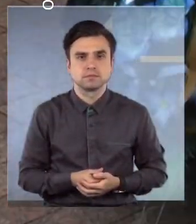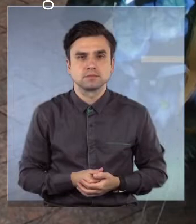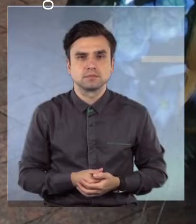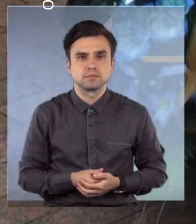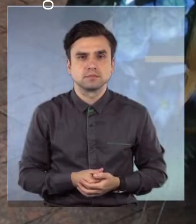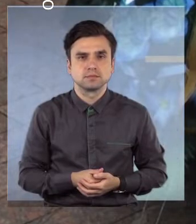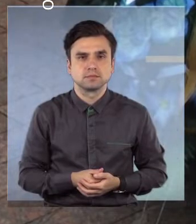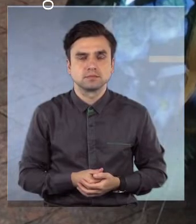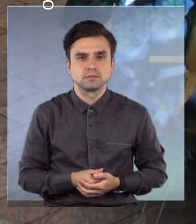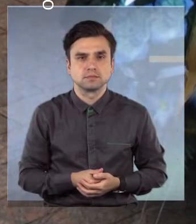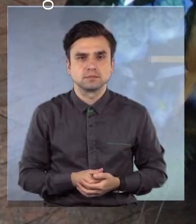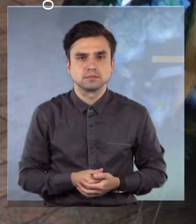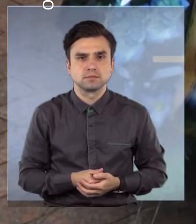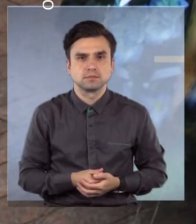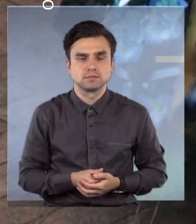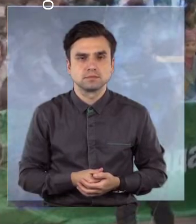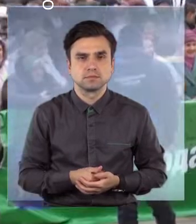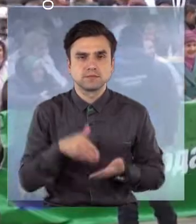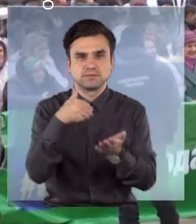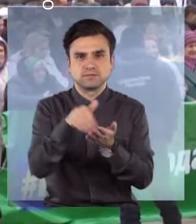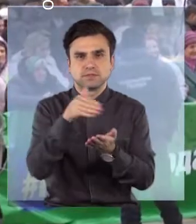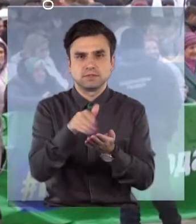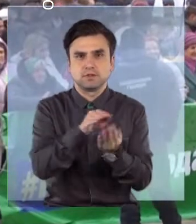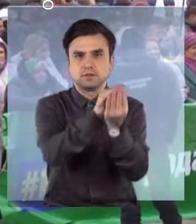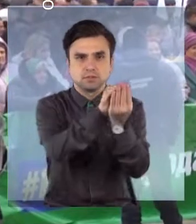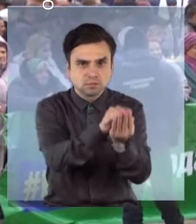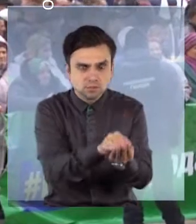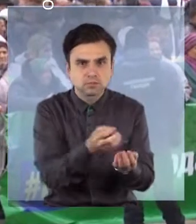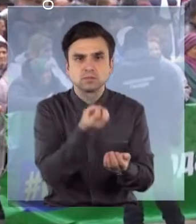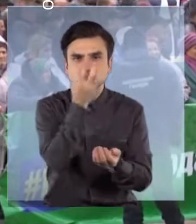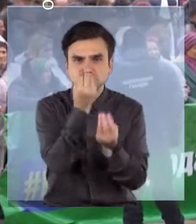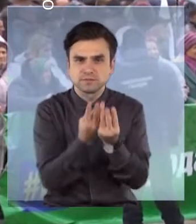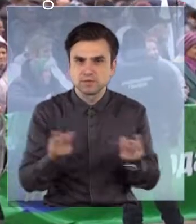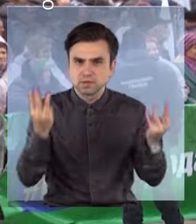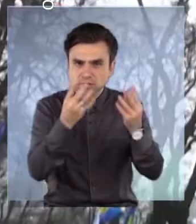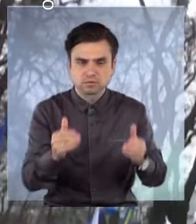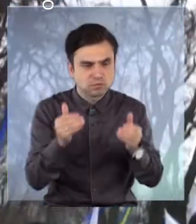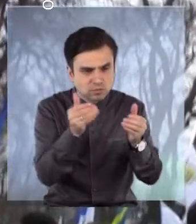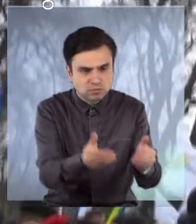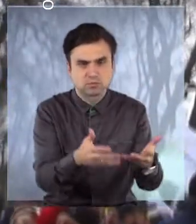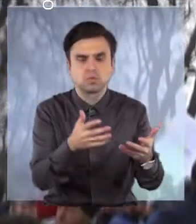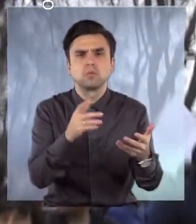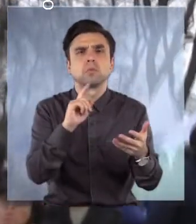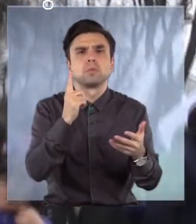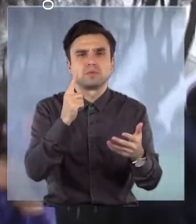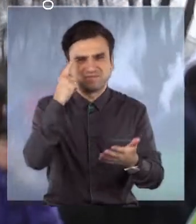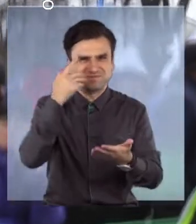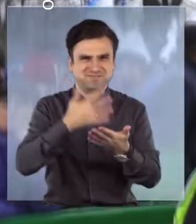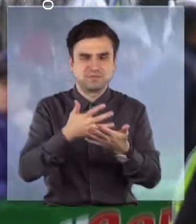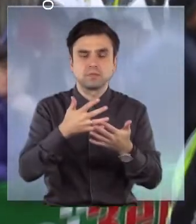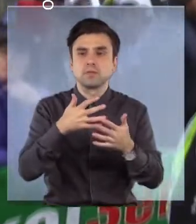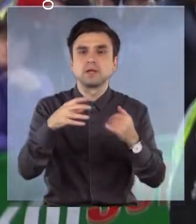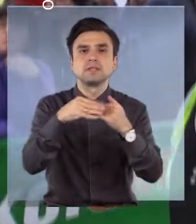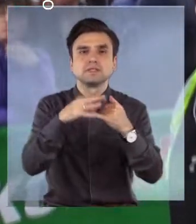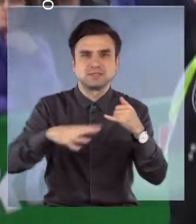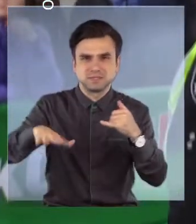Свиню помістили в труну та поклали біля неї вінки. Так учасники мітингу проти відкриття ринку землі хотіли показати, що тваринництво